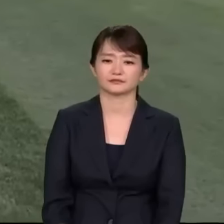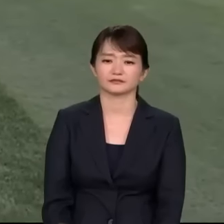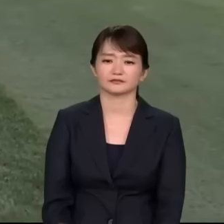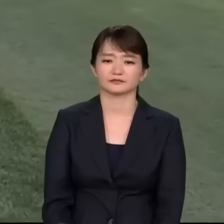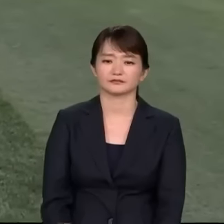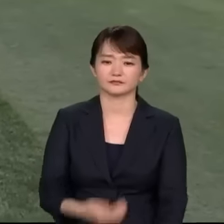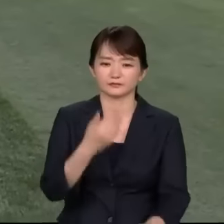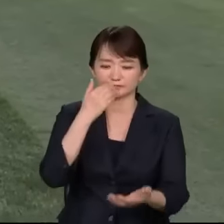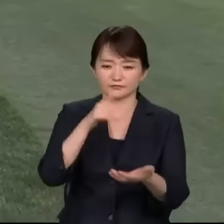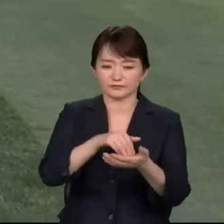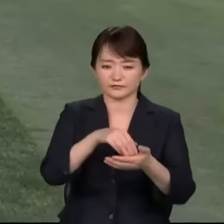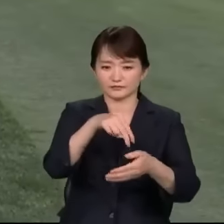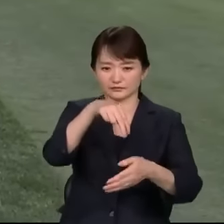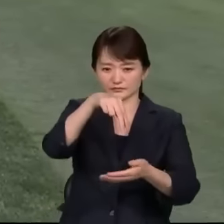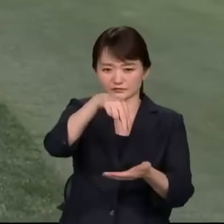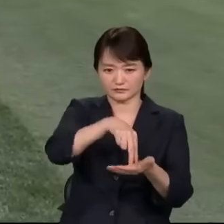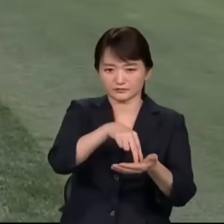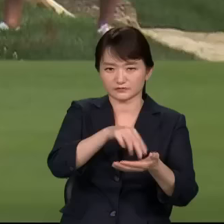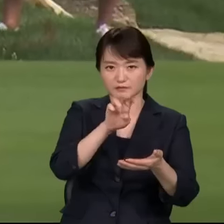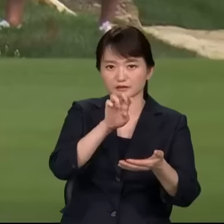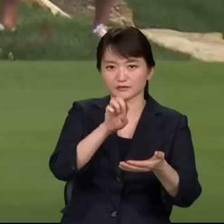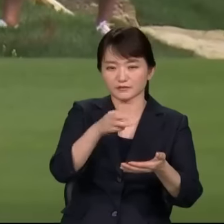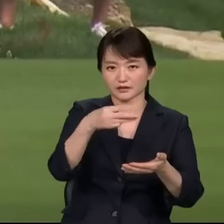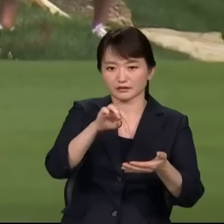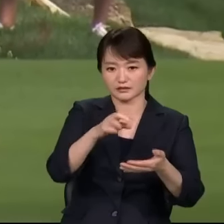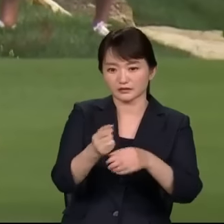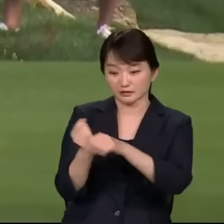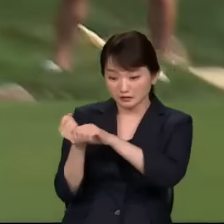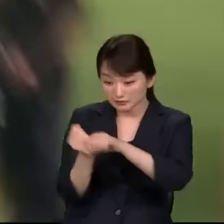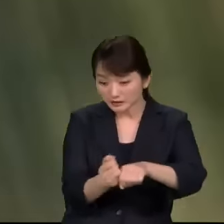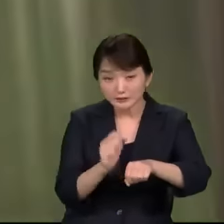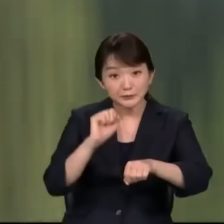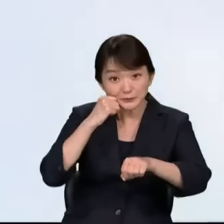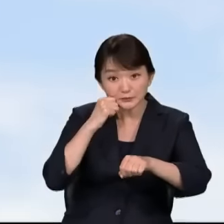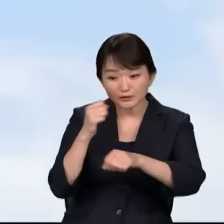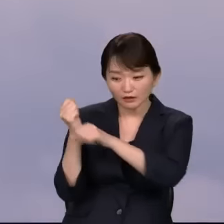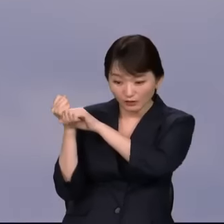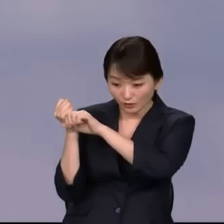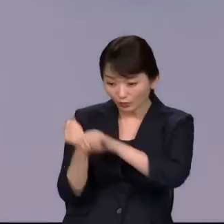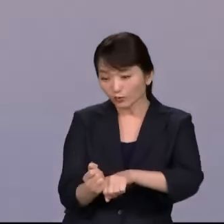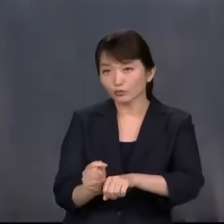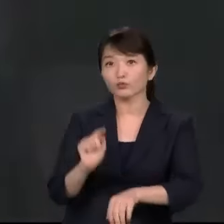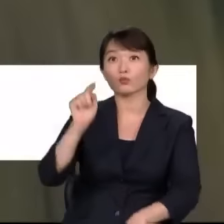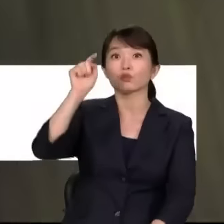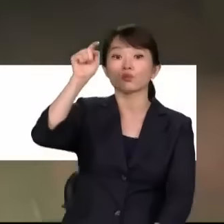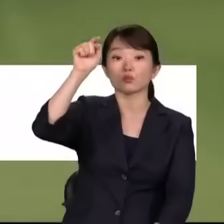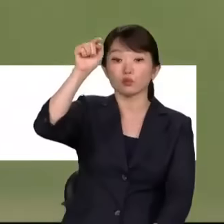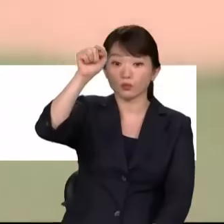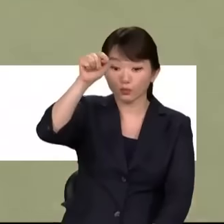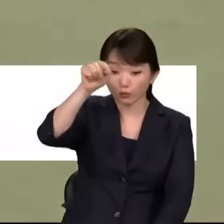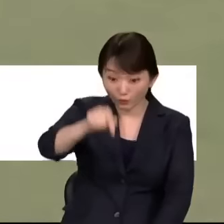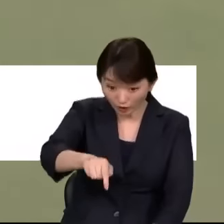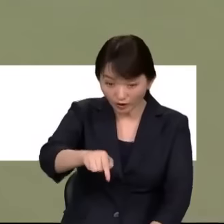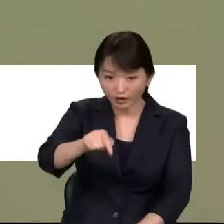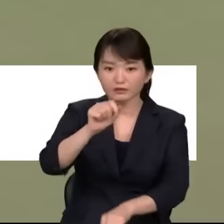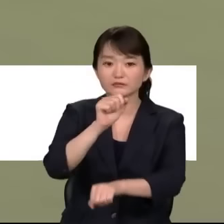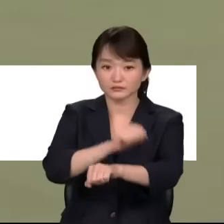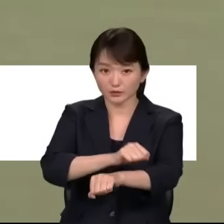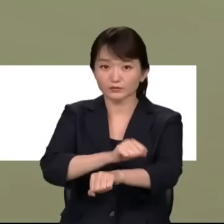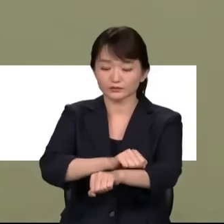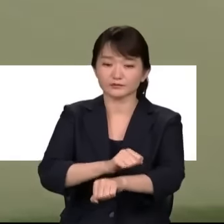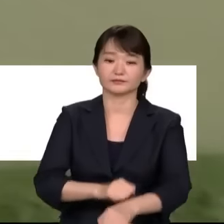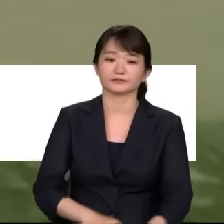바위에 올라선 맥킬로이 샷을 제대로 하기 어려워 보였지만 공은 제대로 날아갑니다. From the rocks. Not